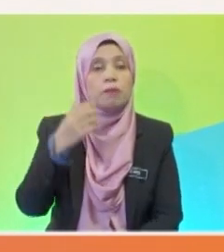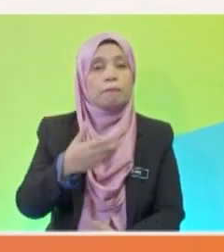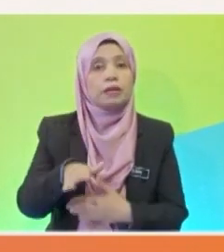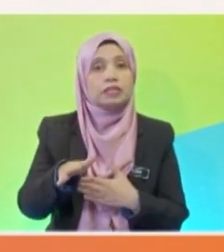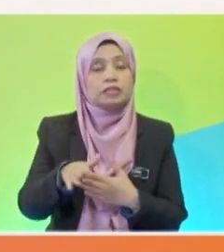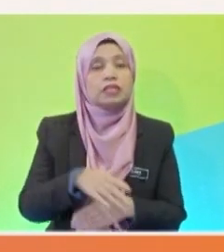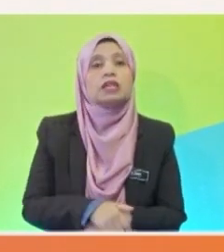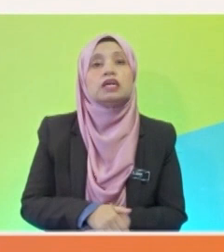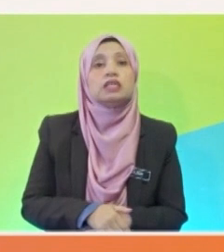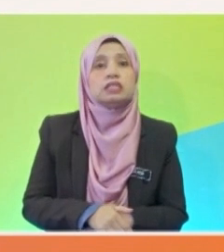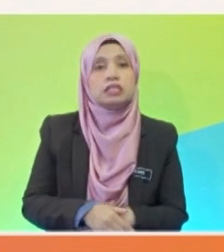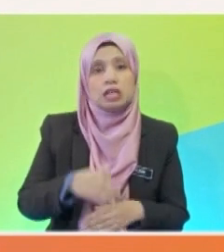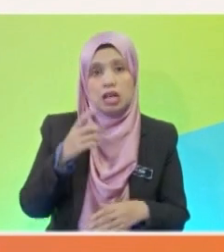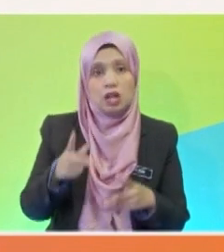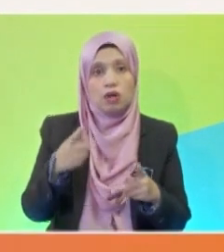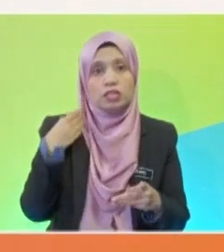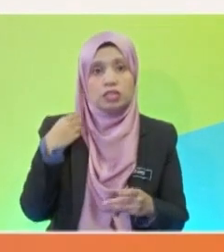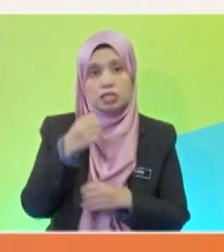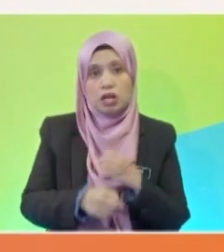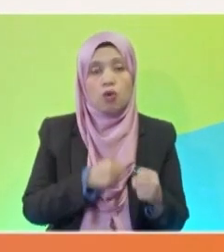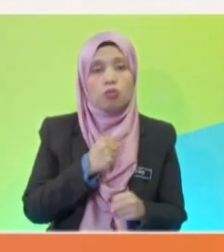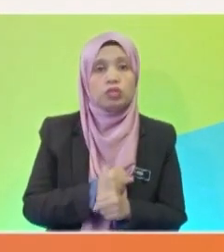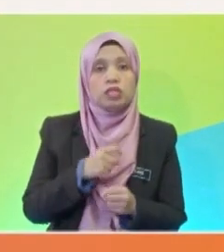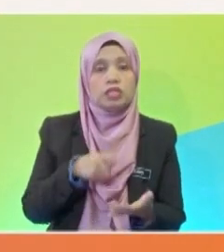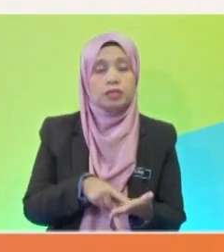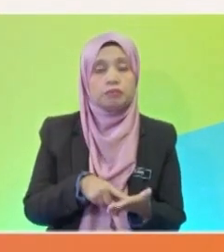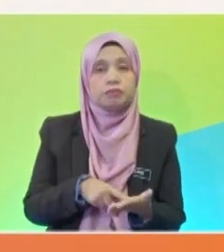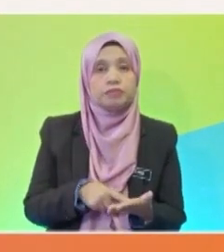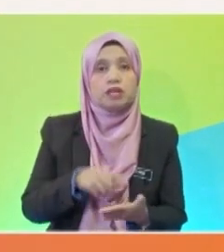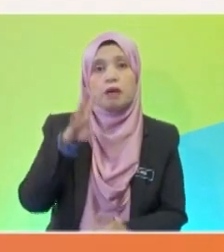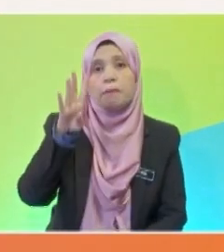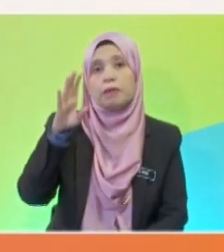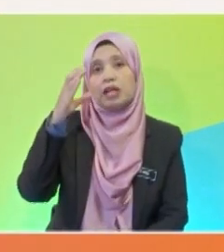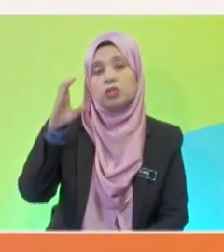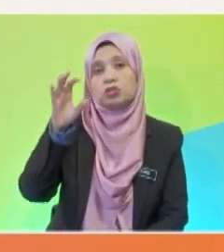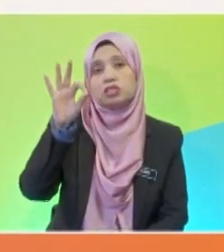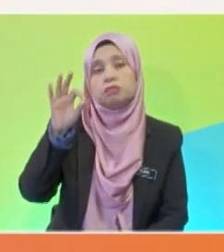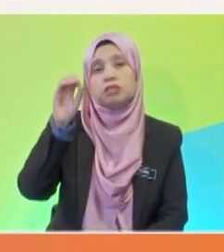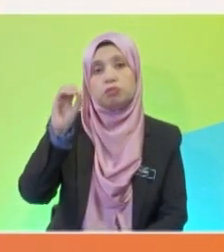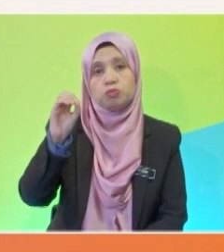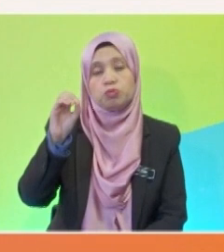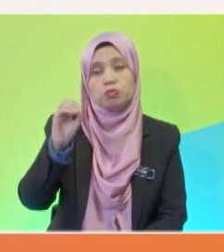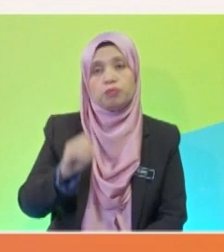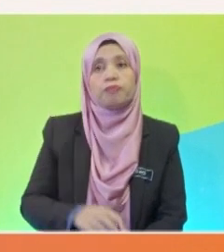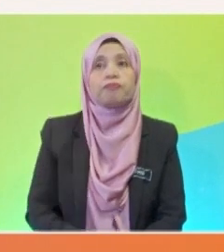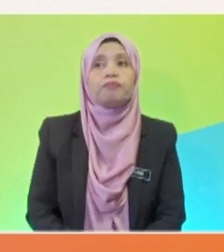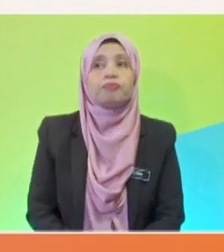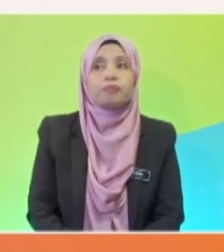bila kita ada yang tahun ni, kita kira tahun ini, Nisa, RM490. Baik. Pengiraan di sini